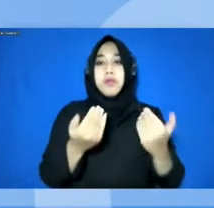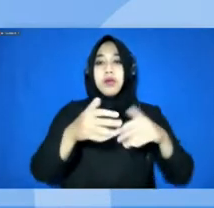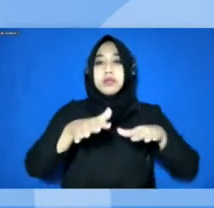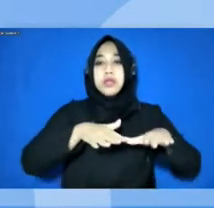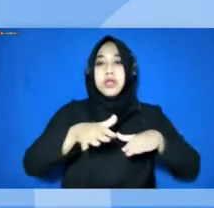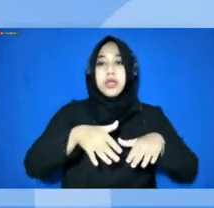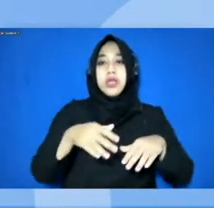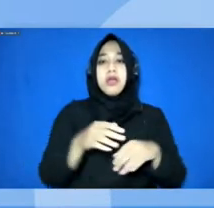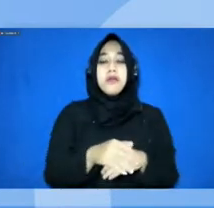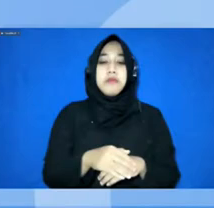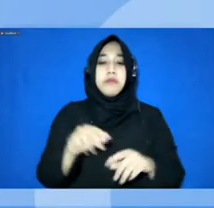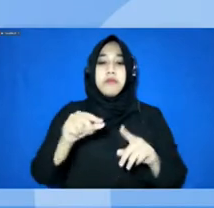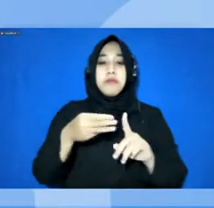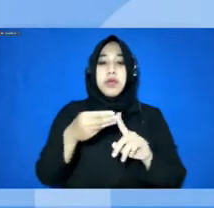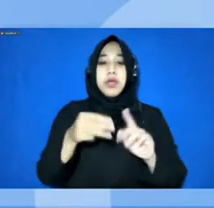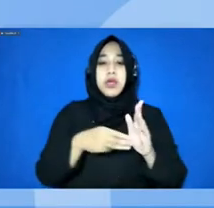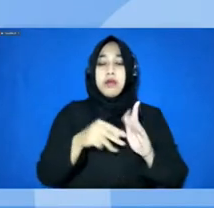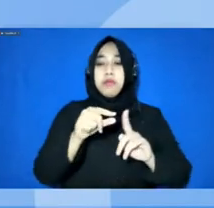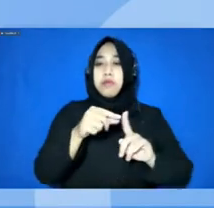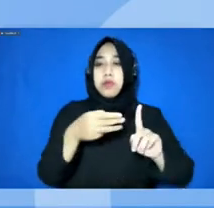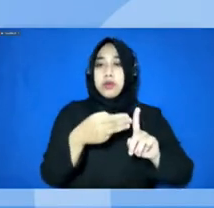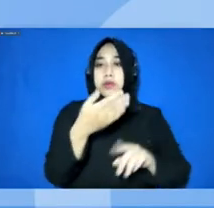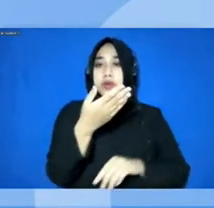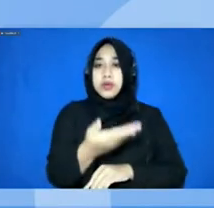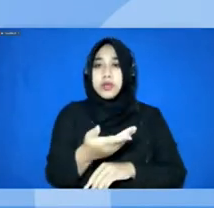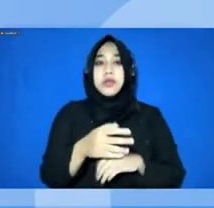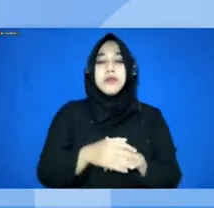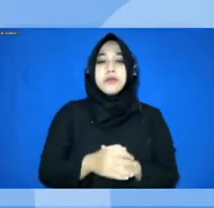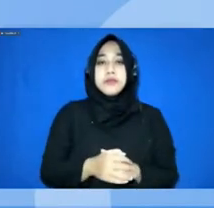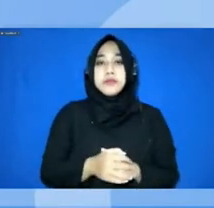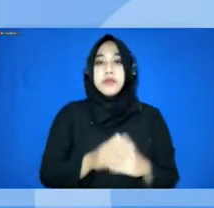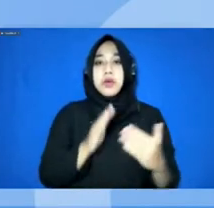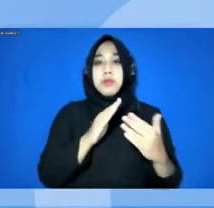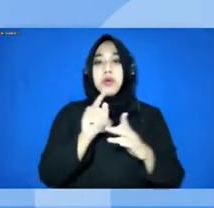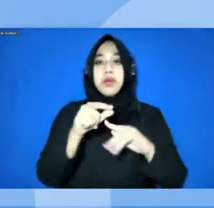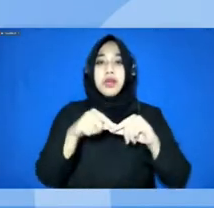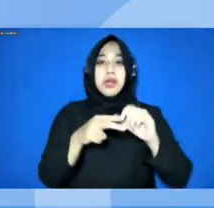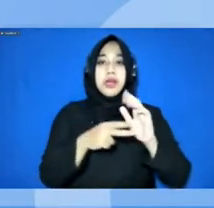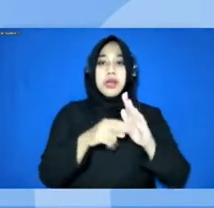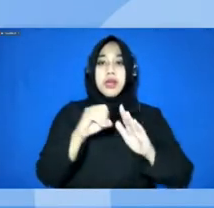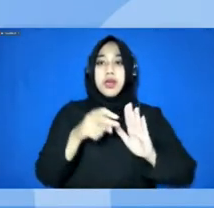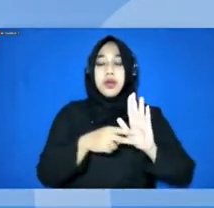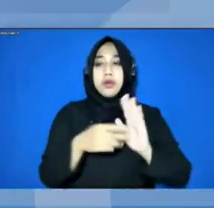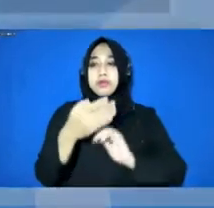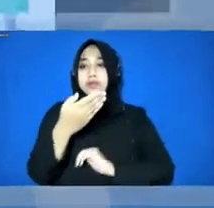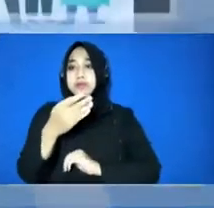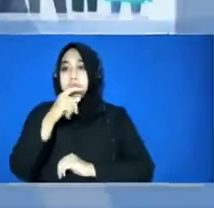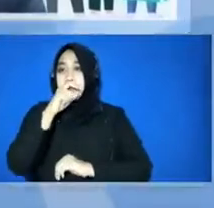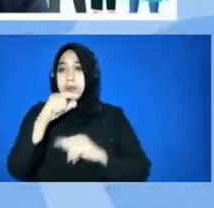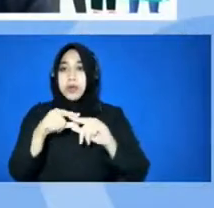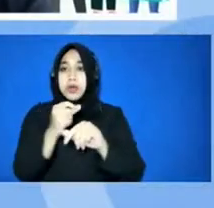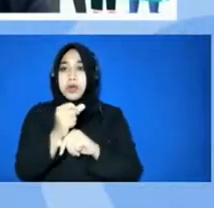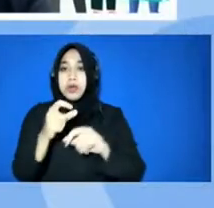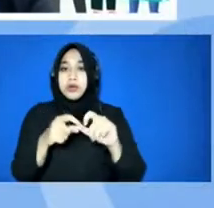Bencana BNPB dan sekaligus sebagai pengampu Lin-On. Kepada Bapak Agus, kami